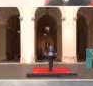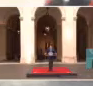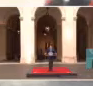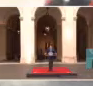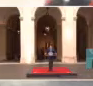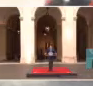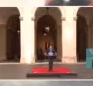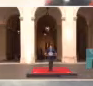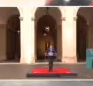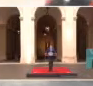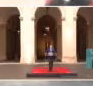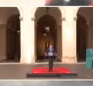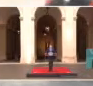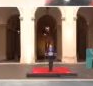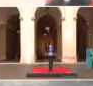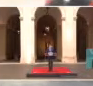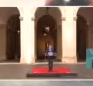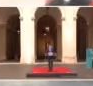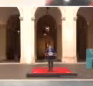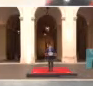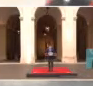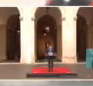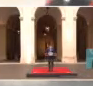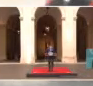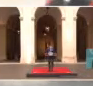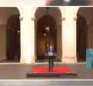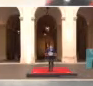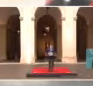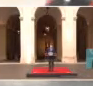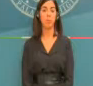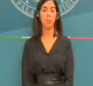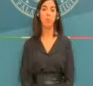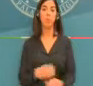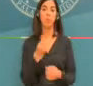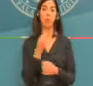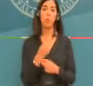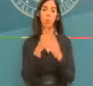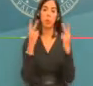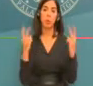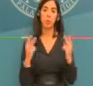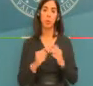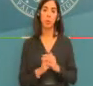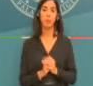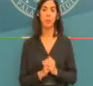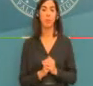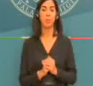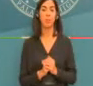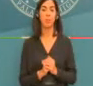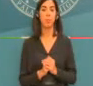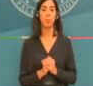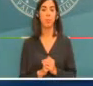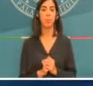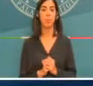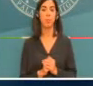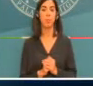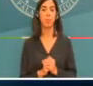contagi in francia pensiamo alle parole di angela merkel e il presidente il consiglio che abbiamo da venerdì